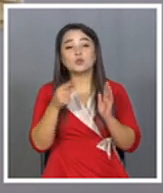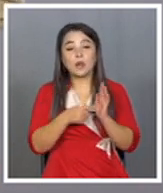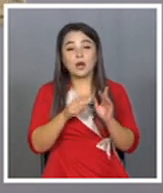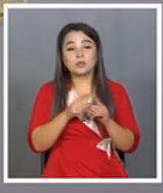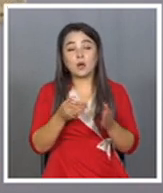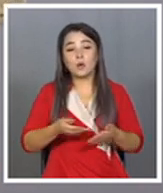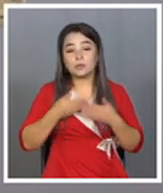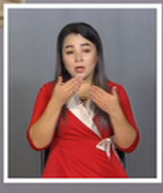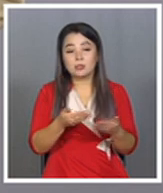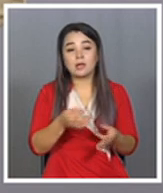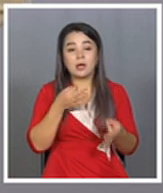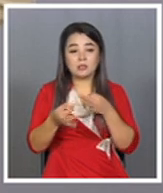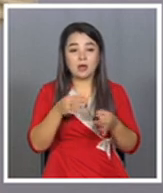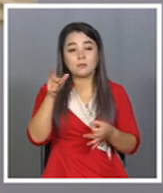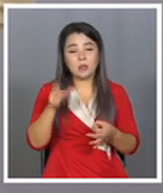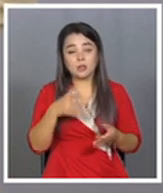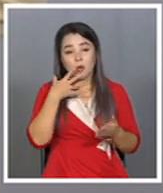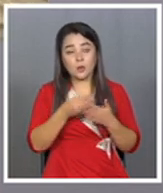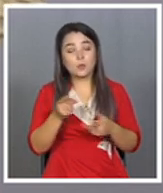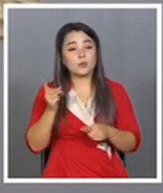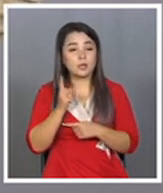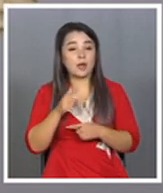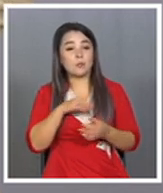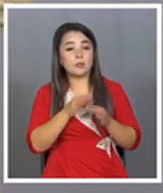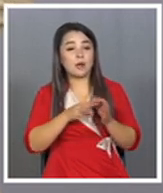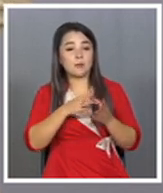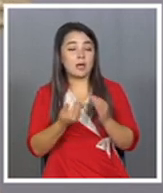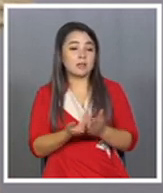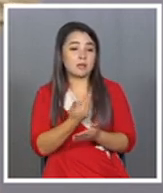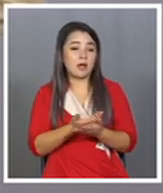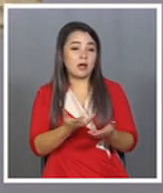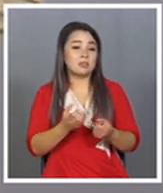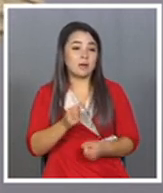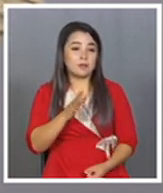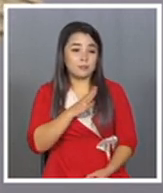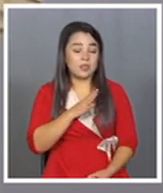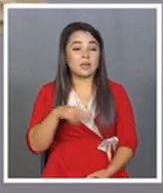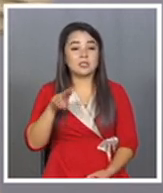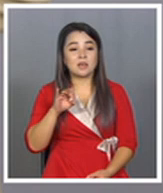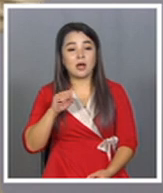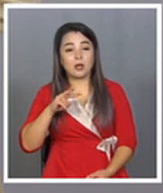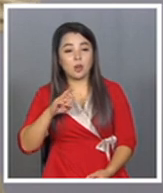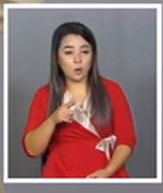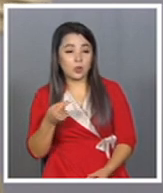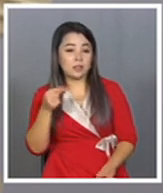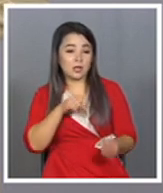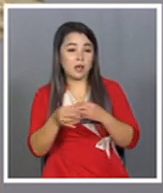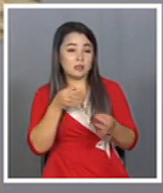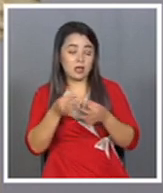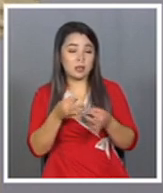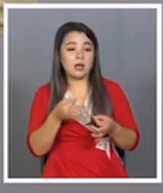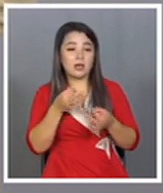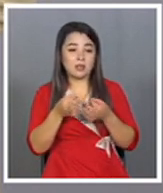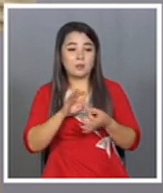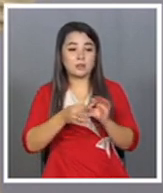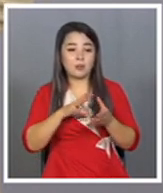арқылы сұхбаттасушы өз күткен мәліметті алған. Диалог – сөйлесу, әңгімелесу